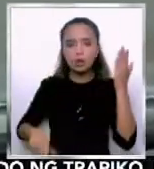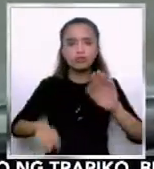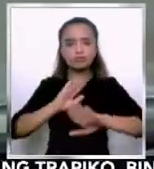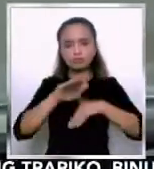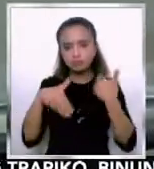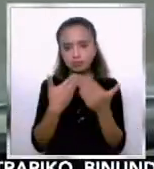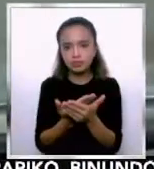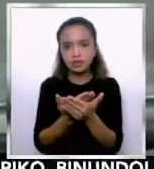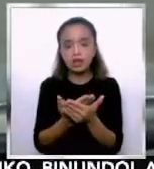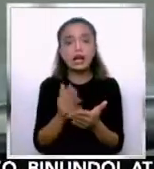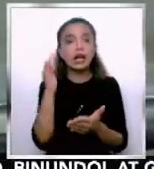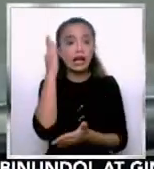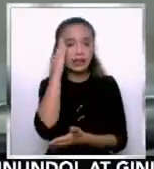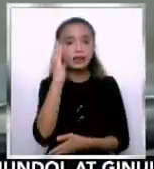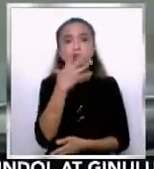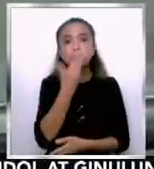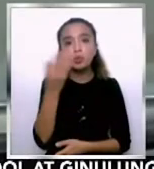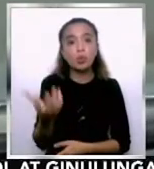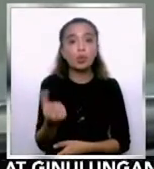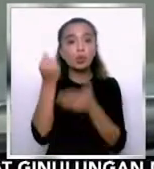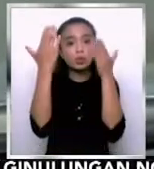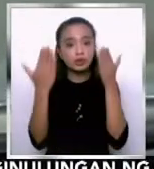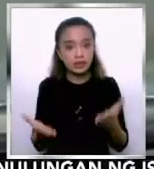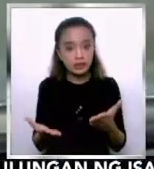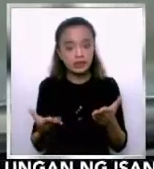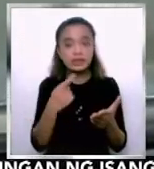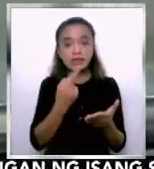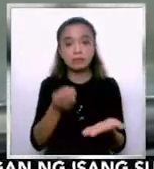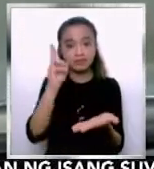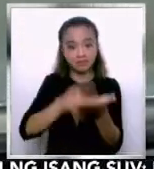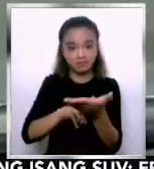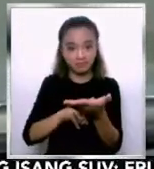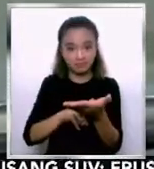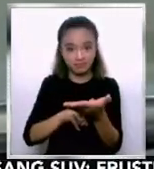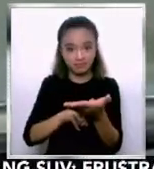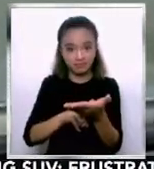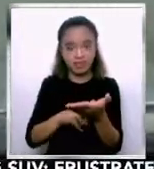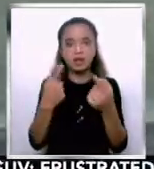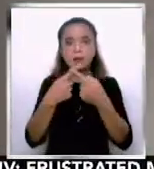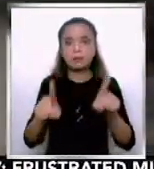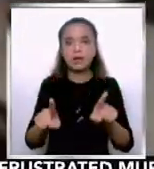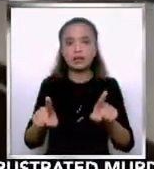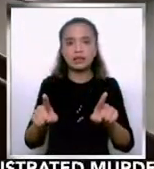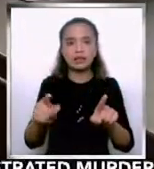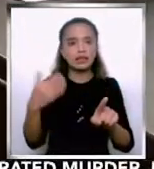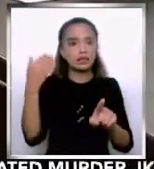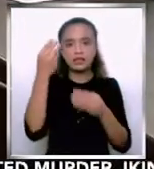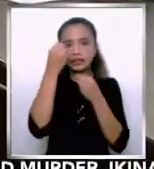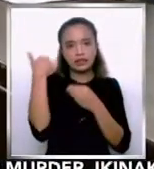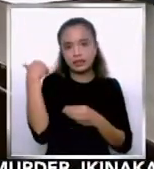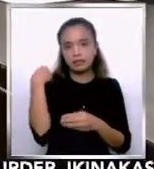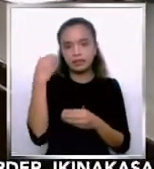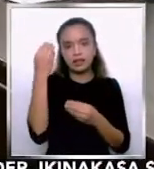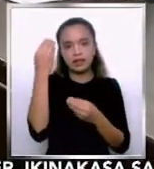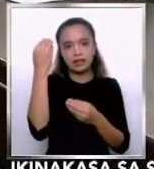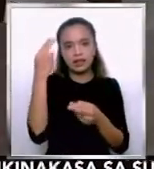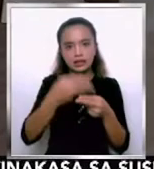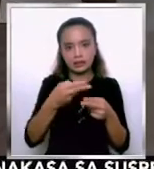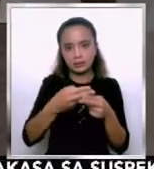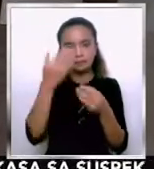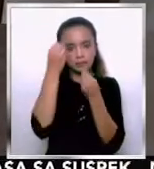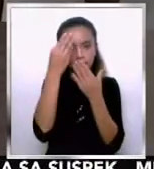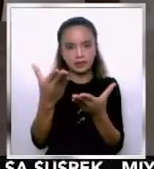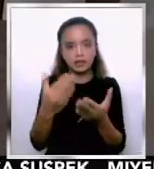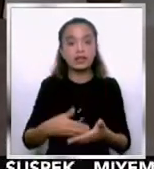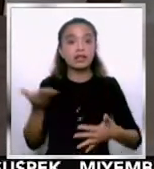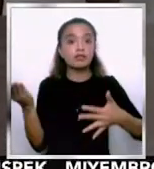ang may-ari ng nakabanggang SUV base sa rehistro nito, pero hindi pa siya pinapangalanan. Sasampahan daw siya ng reklamang frustrated murder